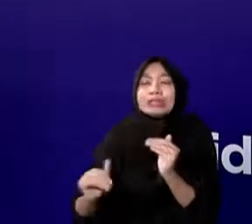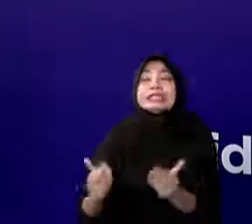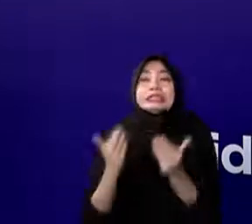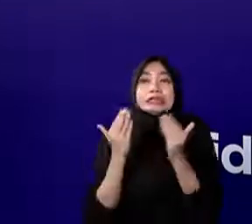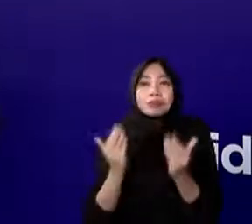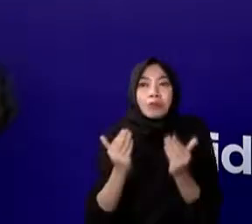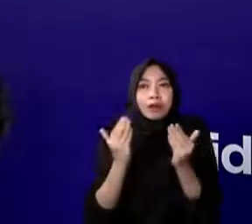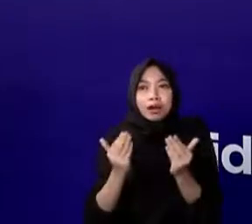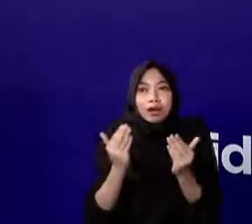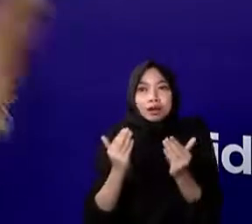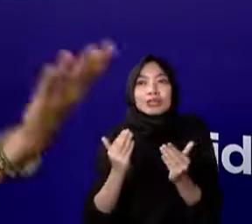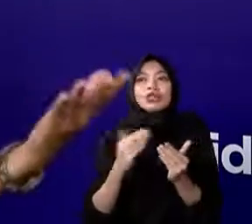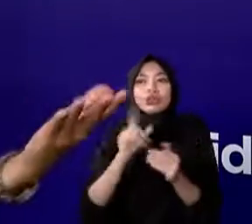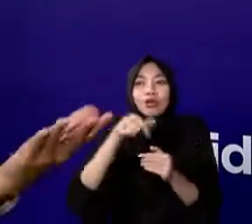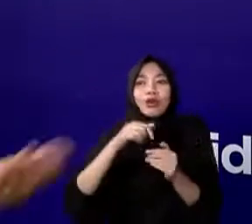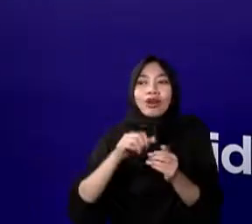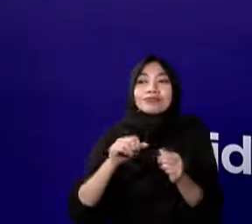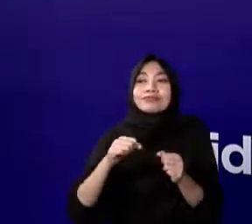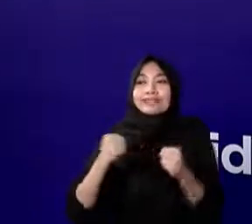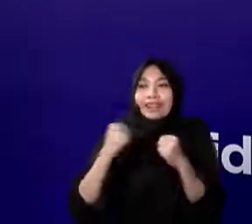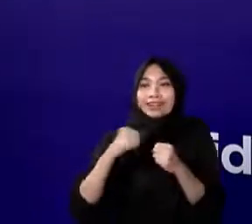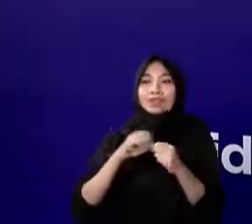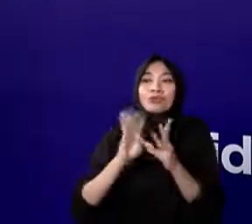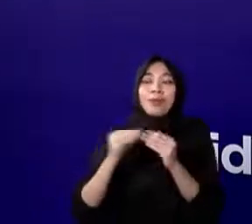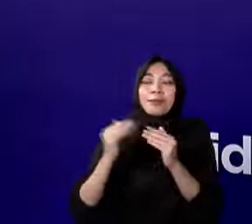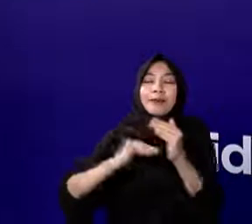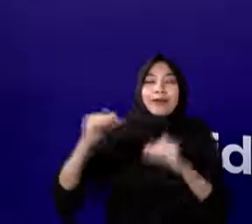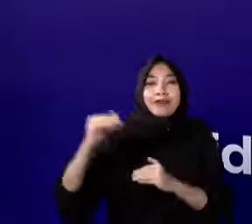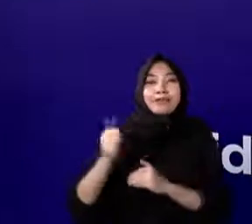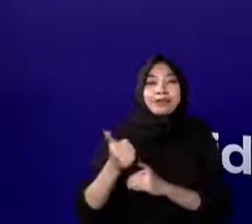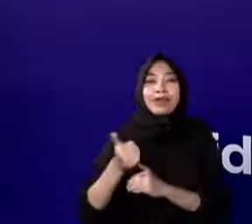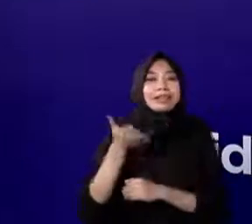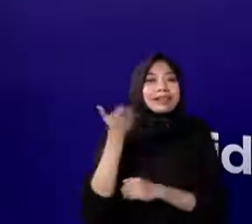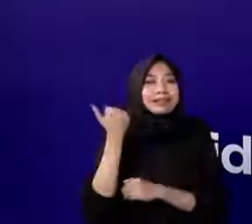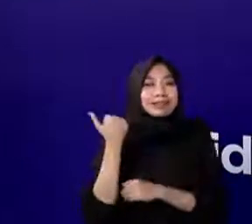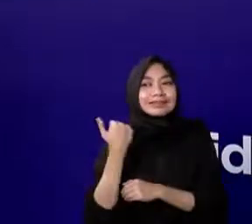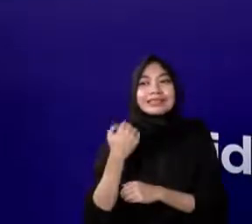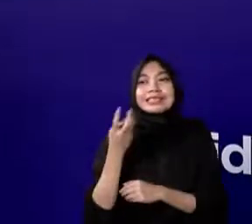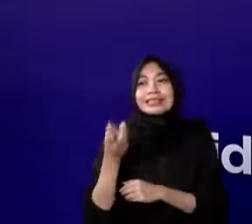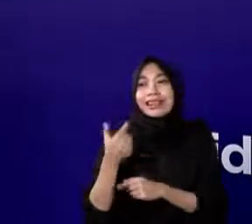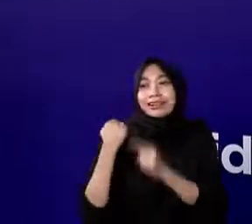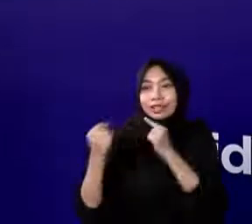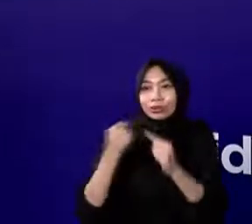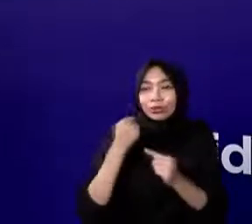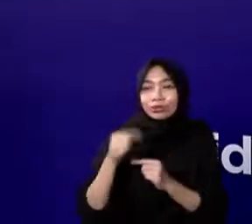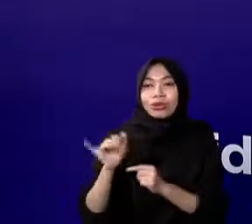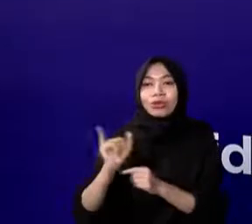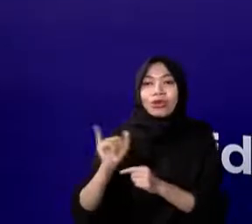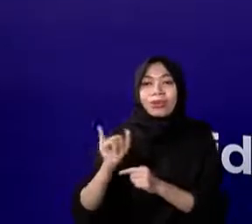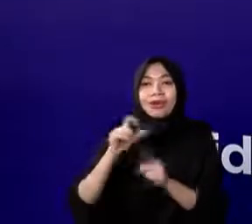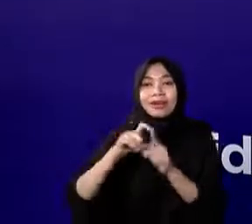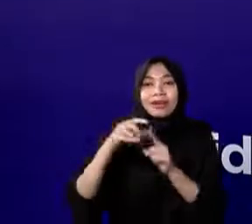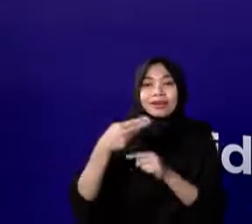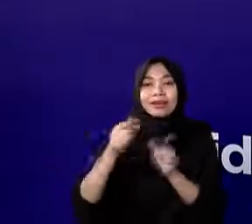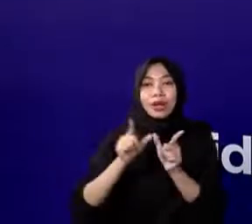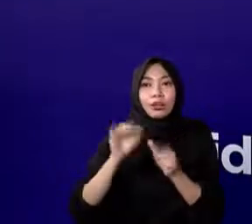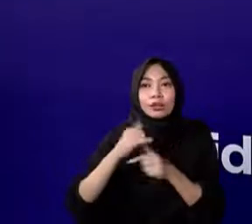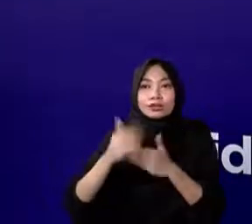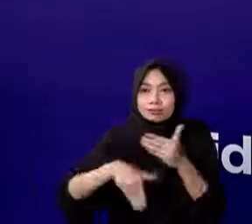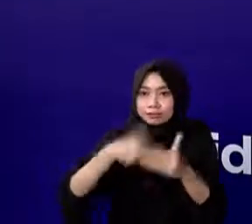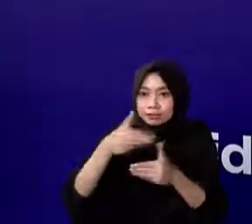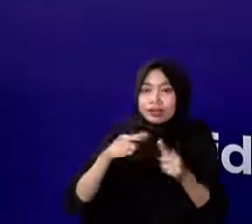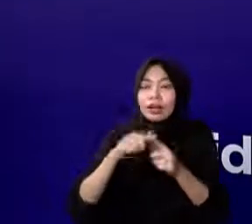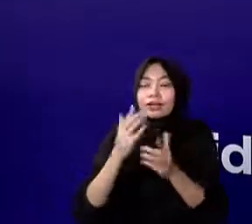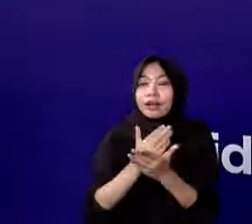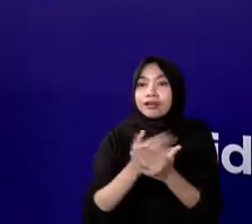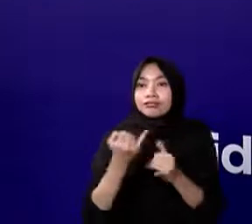kasus positifnya dan kesembuhannya bisa 100% tentunya ya. Dan itulah tadi bincang-bincang kita dengan Mbak Dewi, saatnya kita tiba di